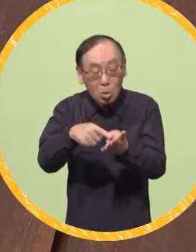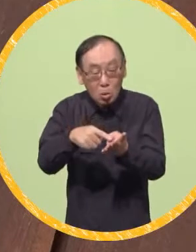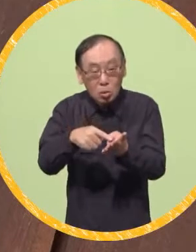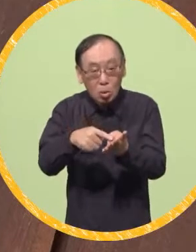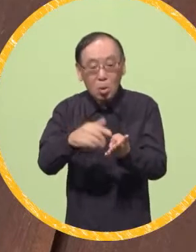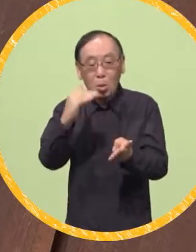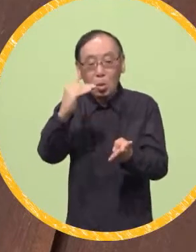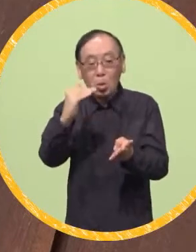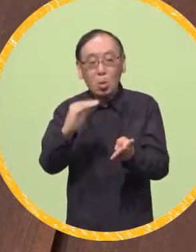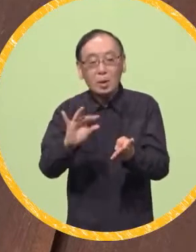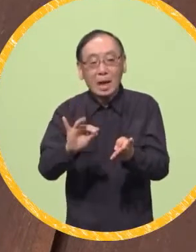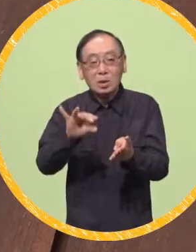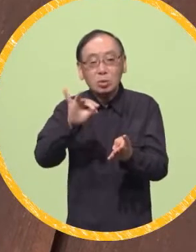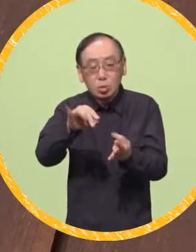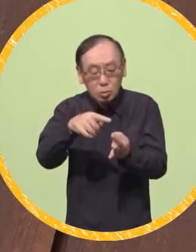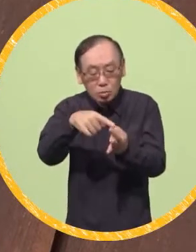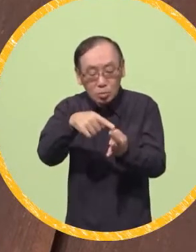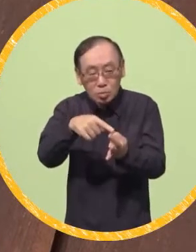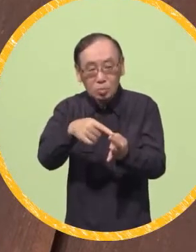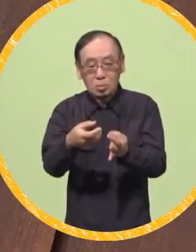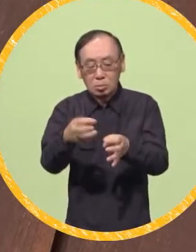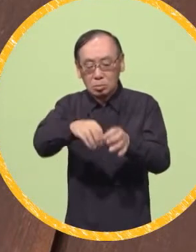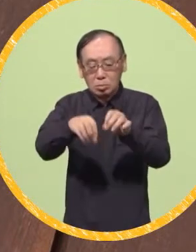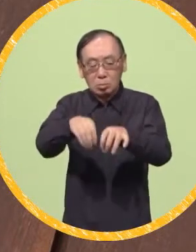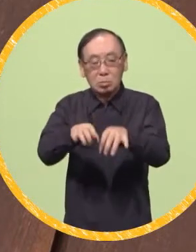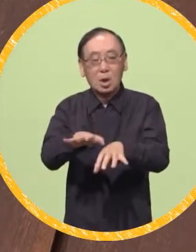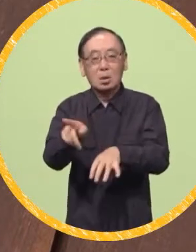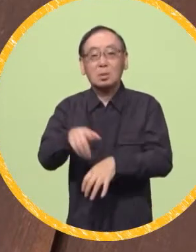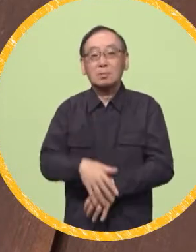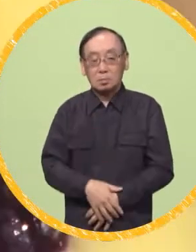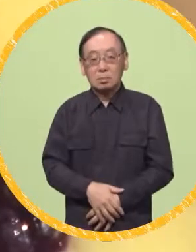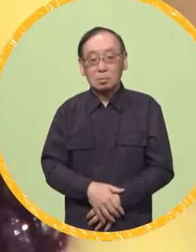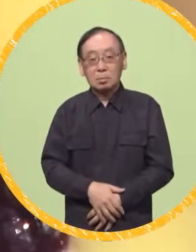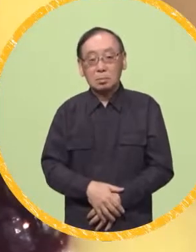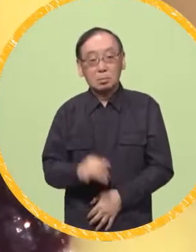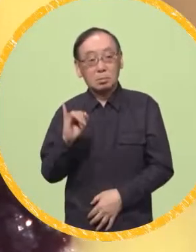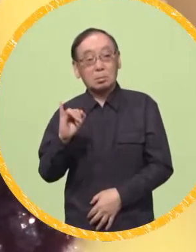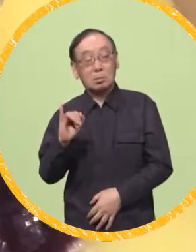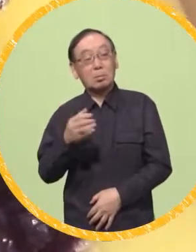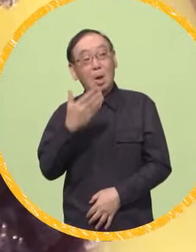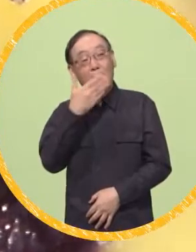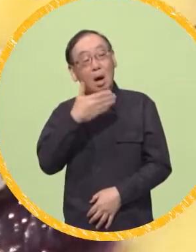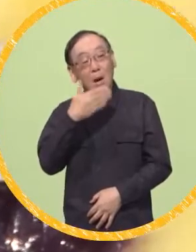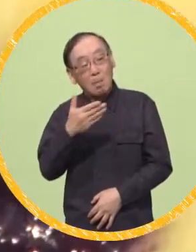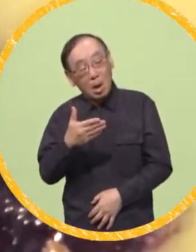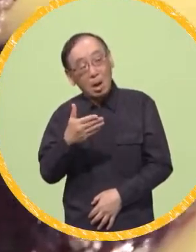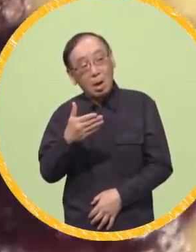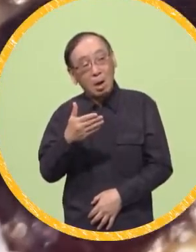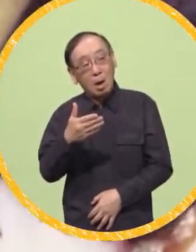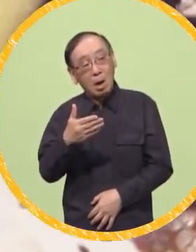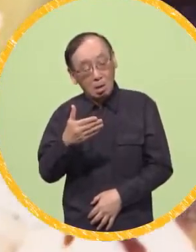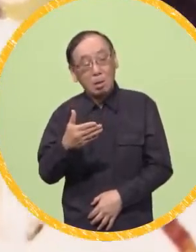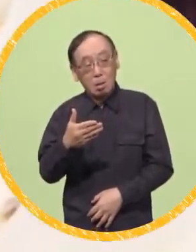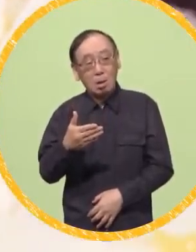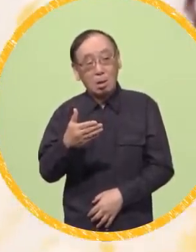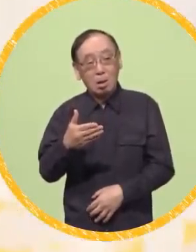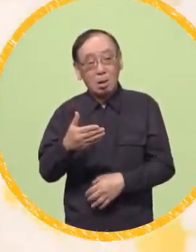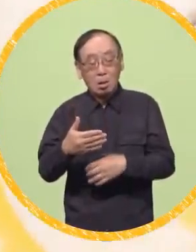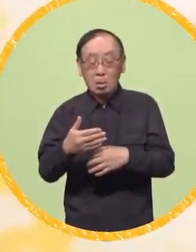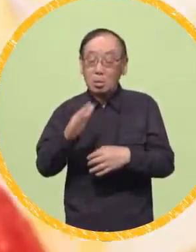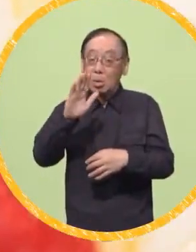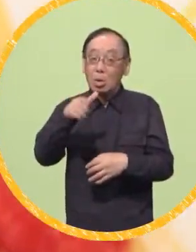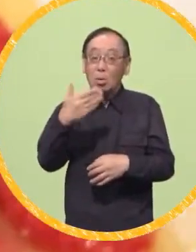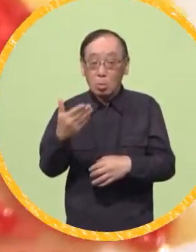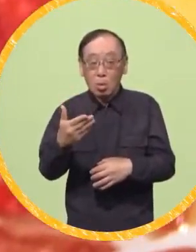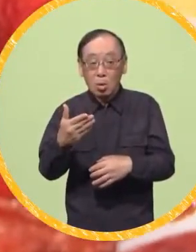だがたっぷり上にトッピングされています結構甘めのマンゴーな自分まいなっぷるの味なんですけどこのねスーパーフードが